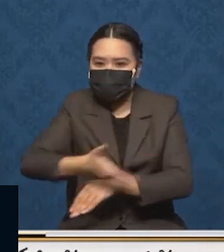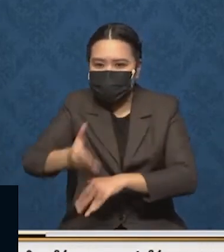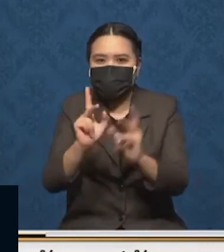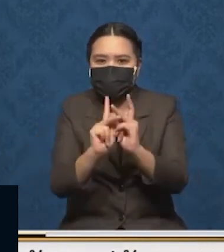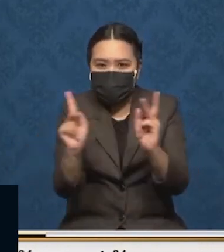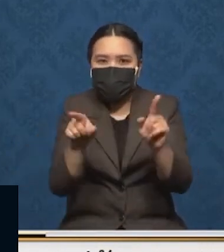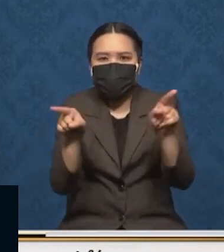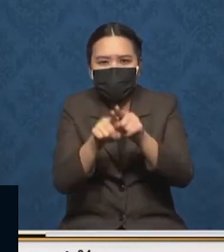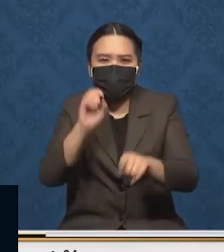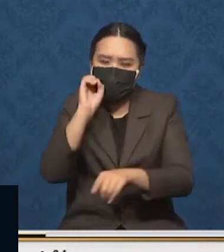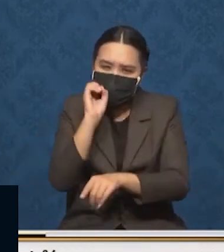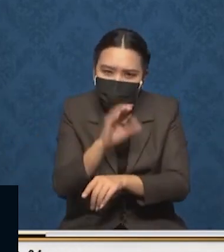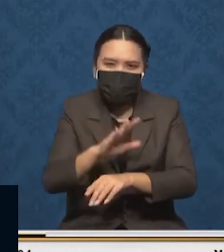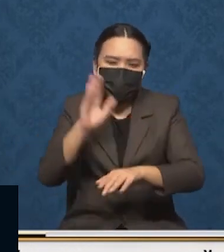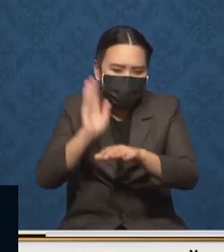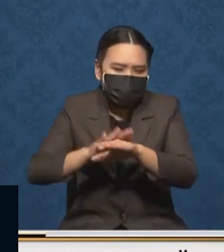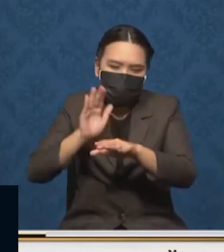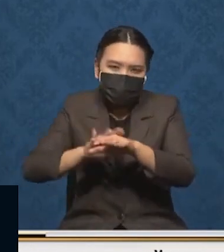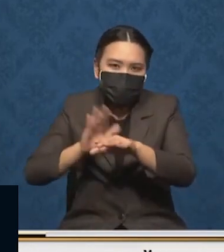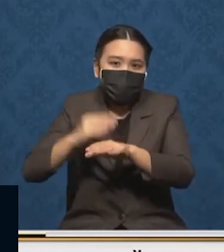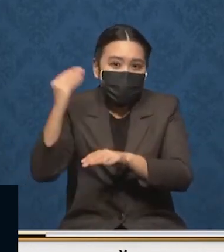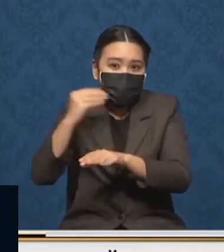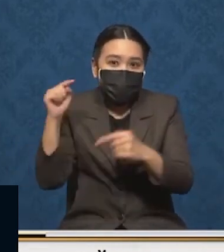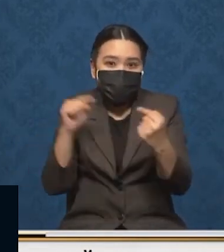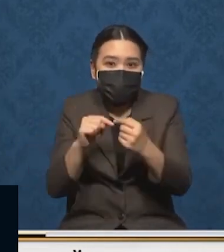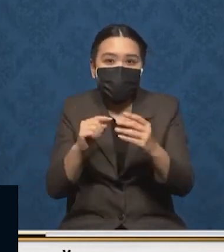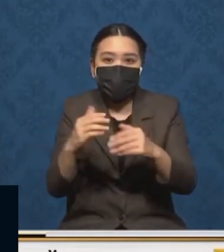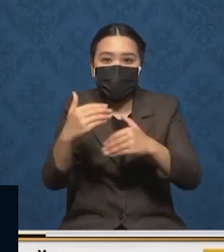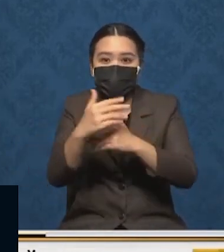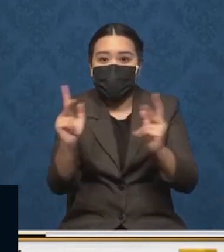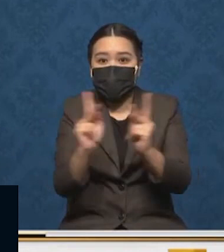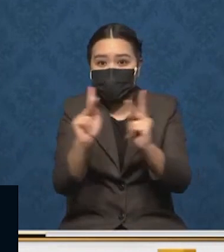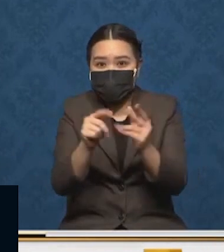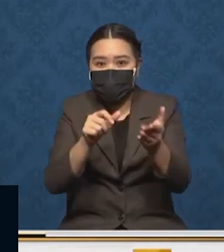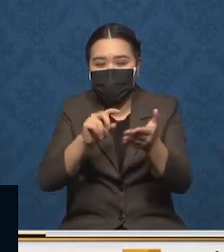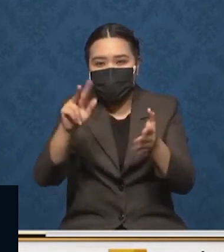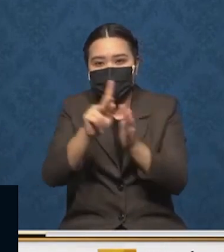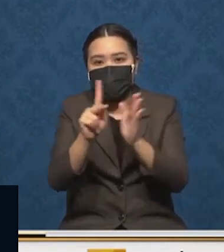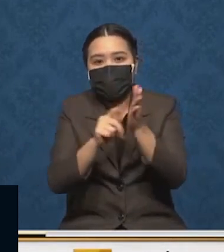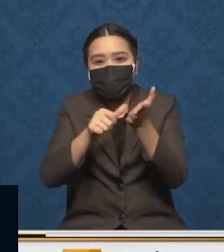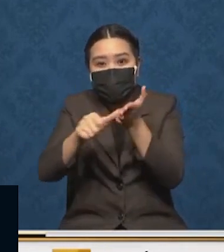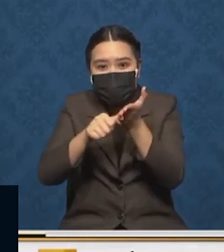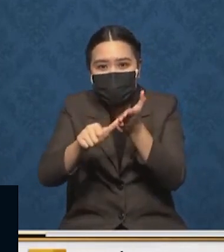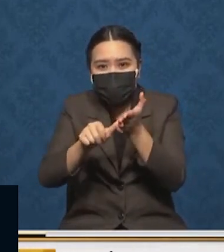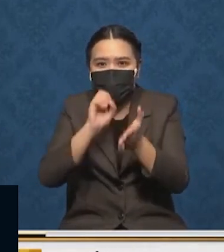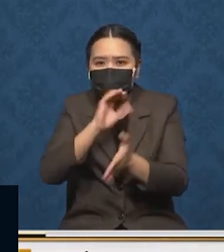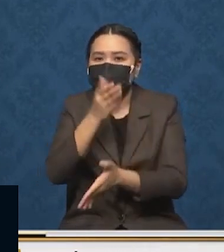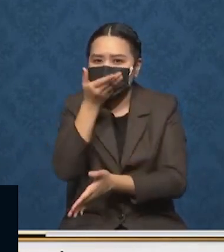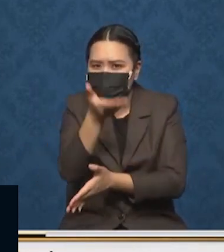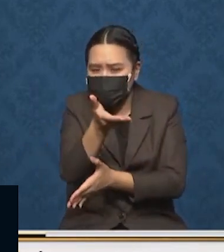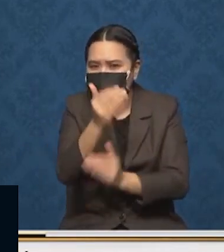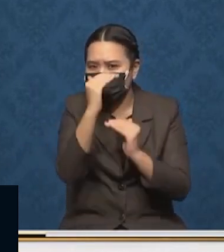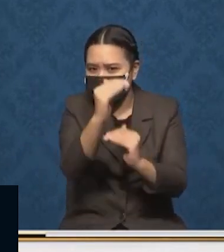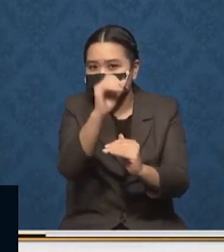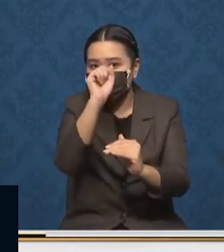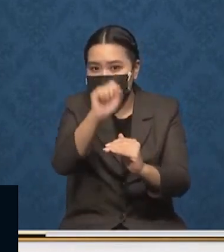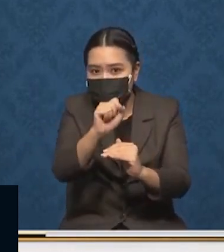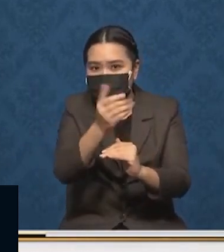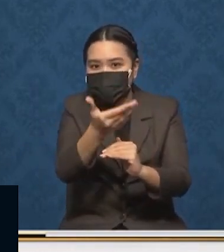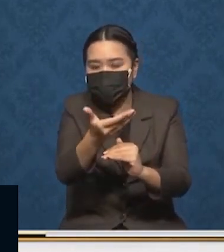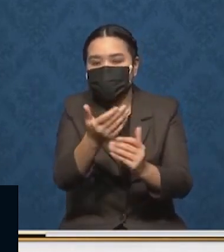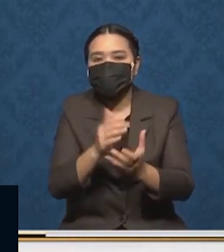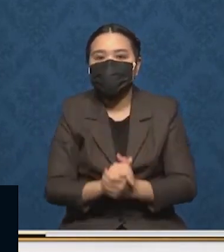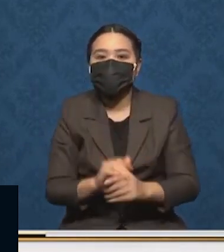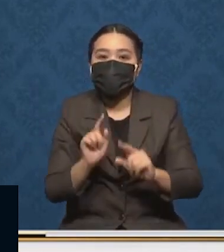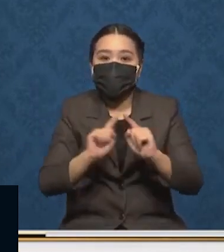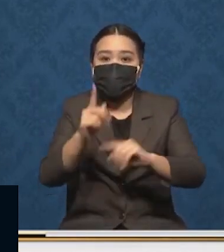อกท่านขจิตย้ำแล้วย้ำอีกในกรรมธิการแก้ไขกฎหมายฉบับนี้ว่าคุณขอแค่นี้เท่านั้นนะแต่ท่านประธ